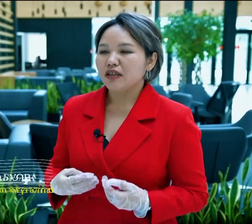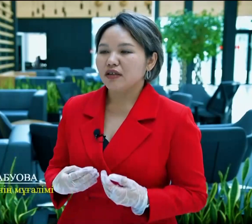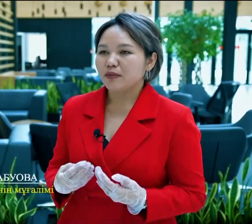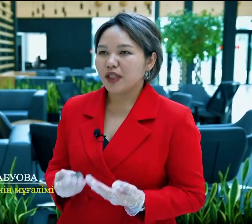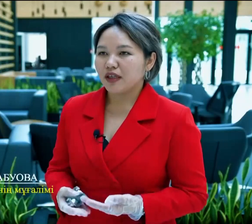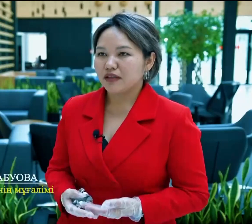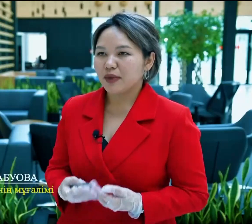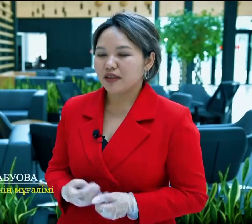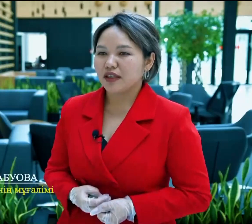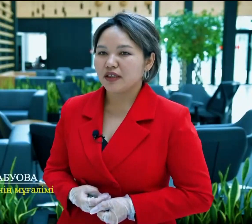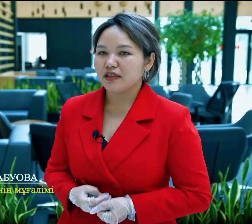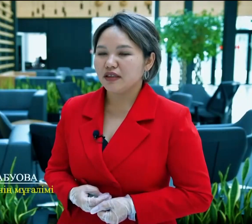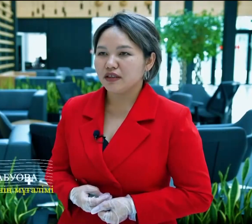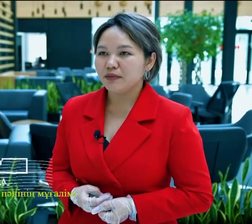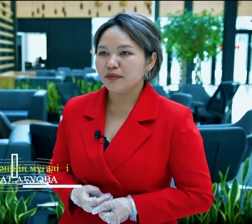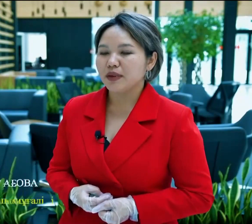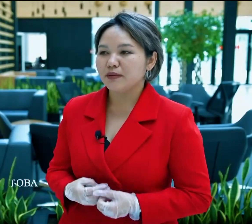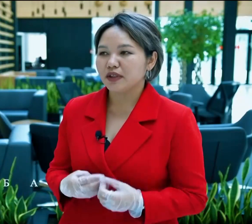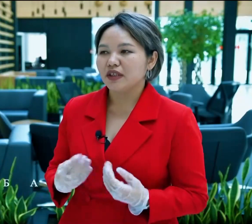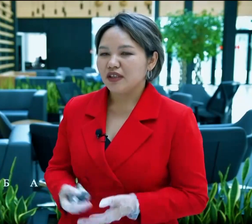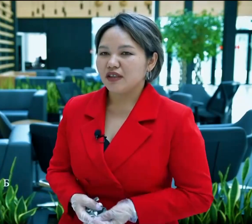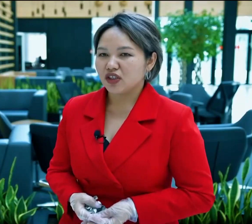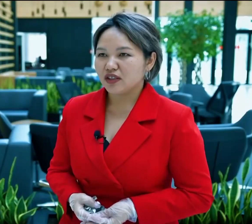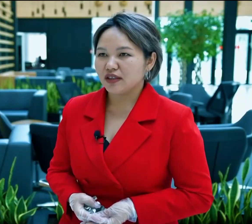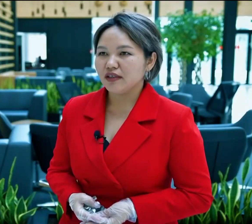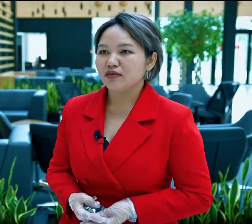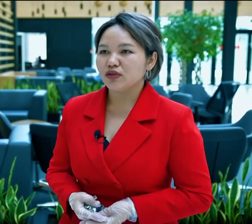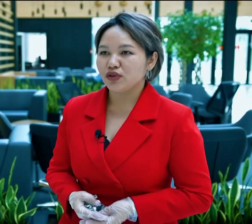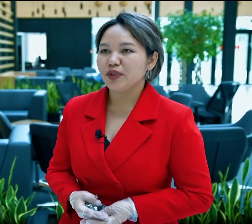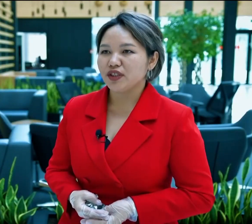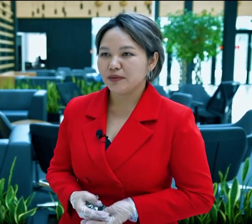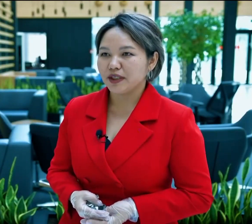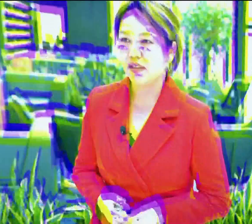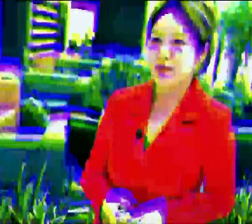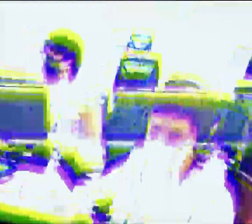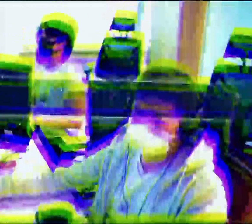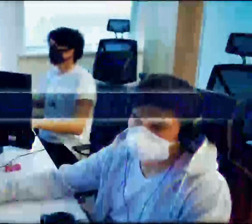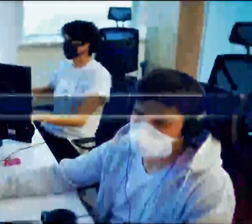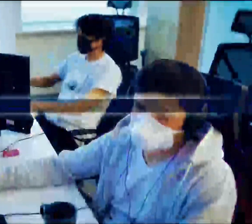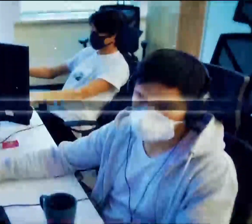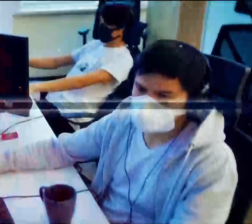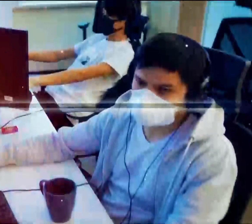ата-аналарға, балалардың барлықтарына тілейтінім білімнің шыңына сүрінбей жете берейік.